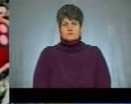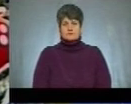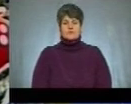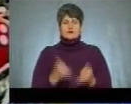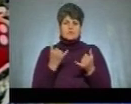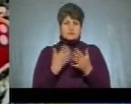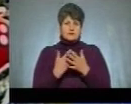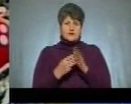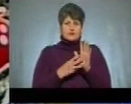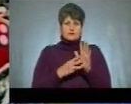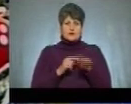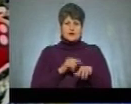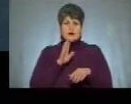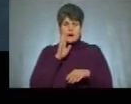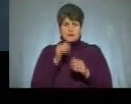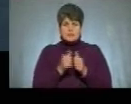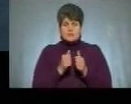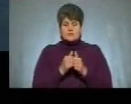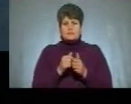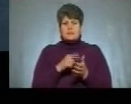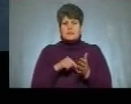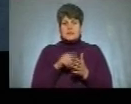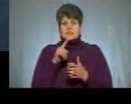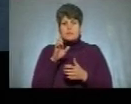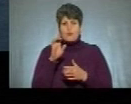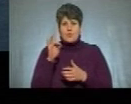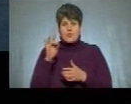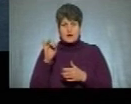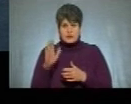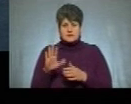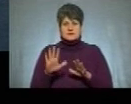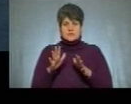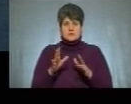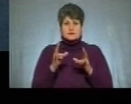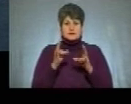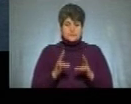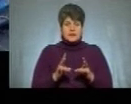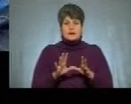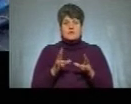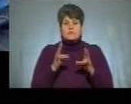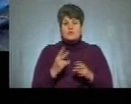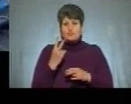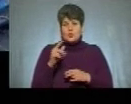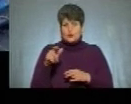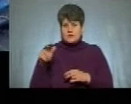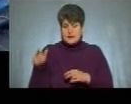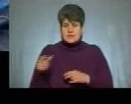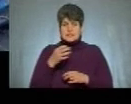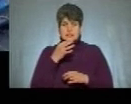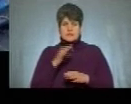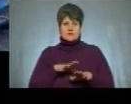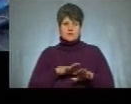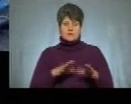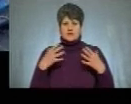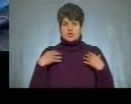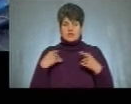Сьогодні близько 8-ї години ранку поблизу міста Зборів трапилась дорожньо-транспортна пригода, у якій травмувались двоє людей, повідомив заступник